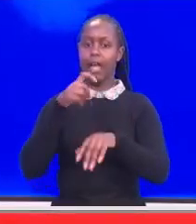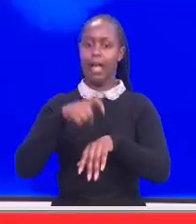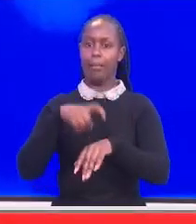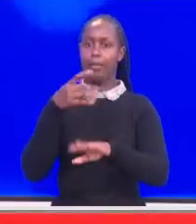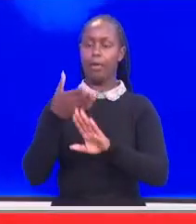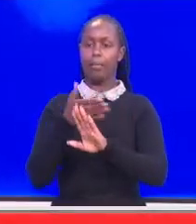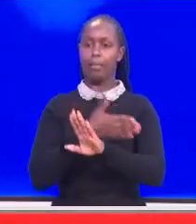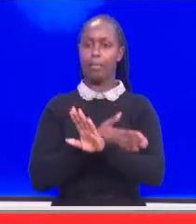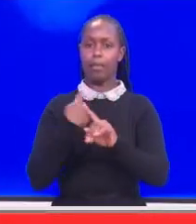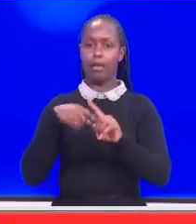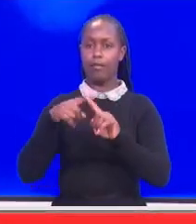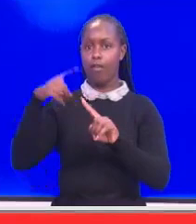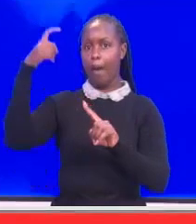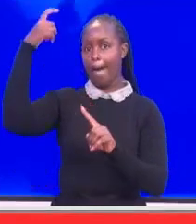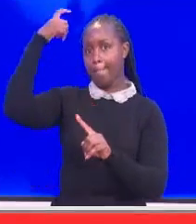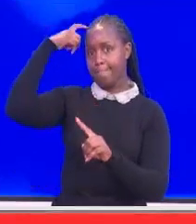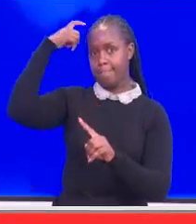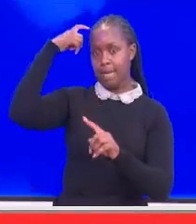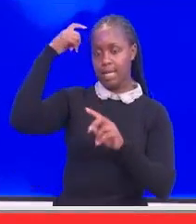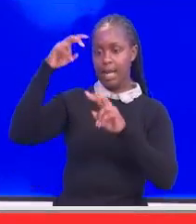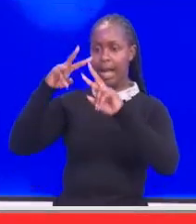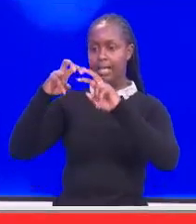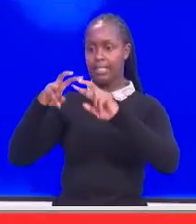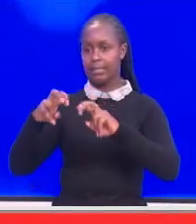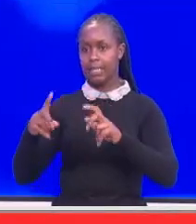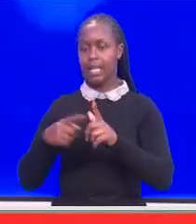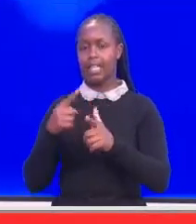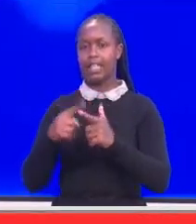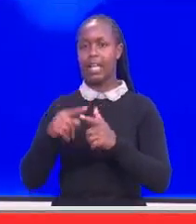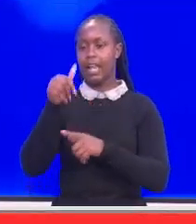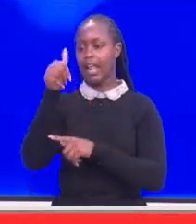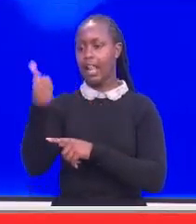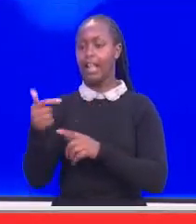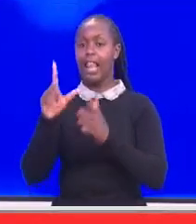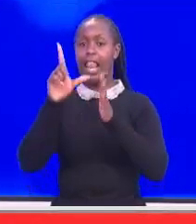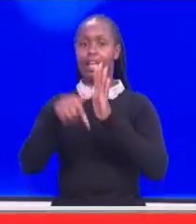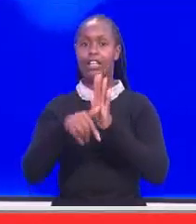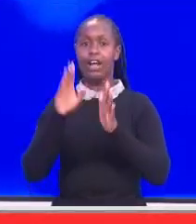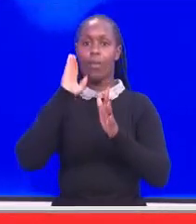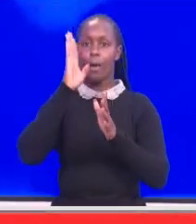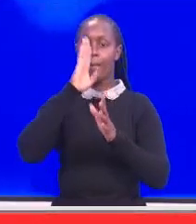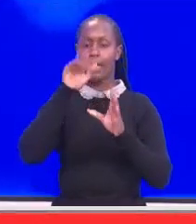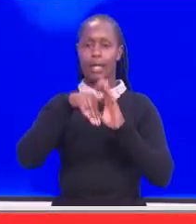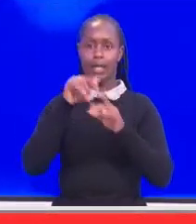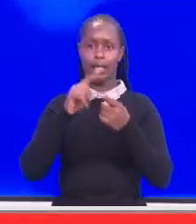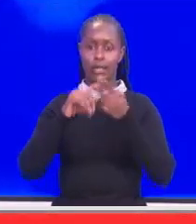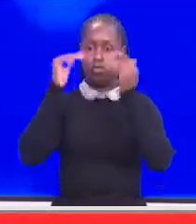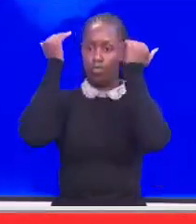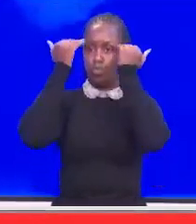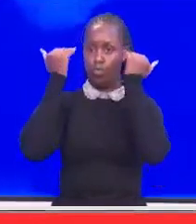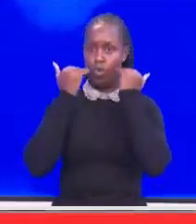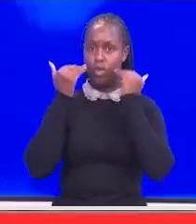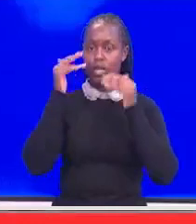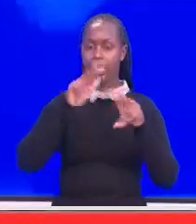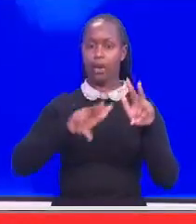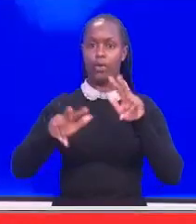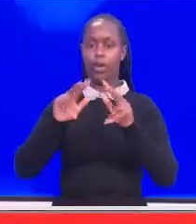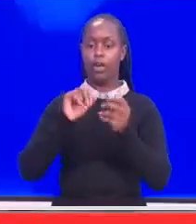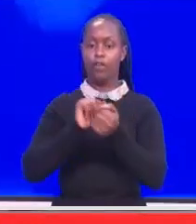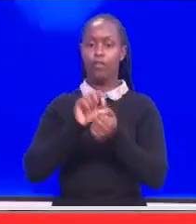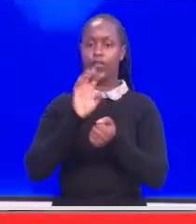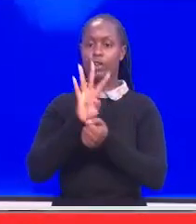ya kufanyiwa ukaguzi wa kiakili, na baadaye watafikishwa mbele ya mahakama kuu ya Kerugoya tarehe 14 mwezi wa